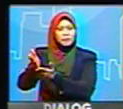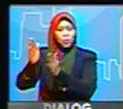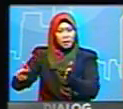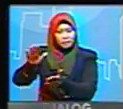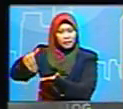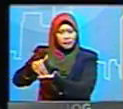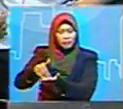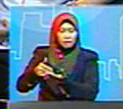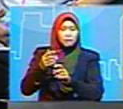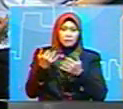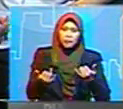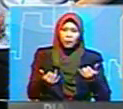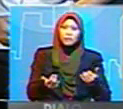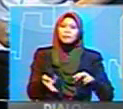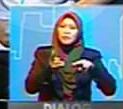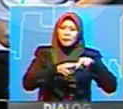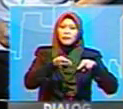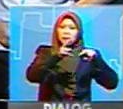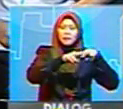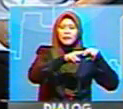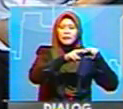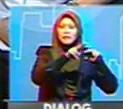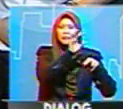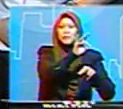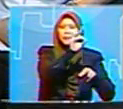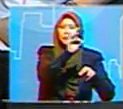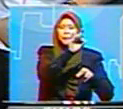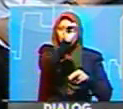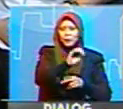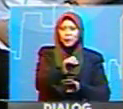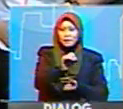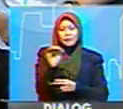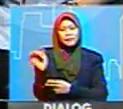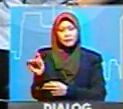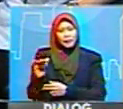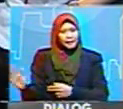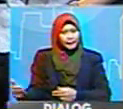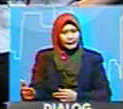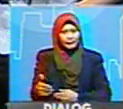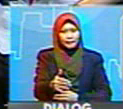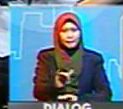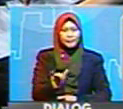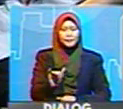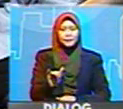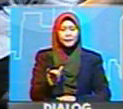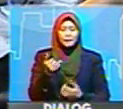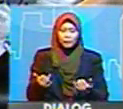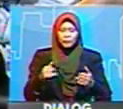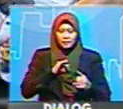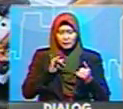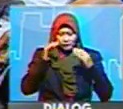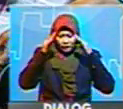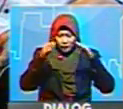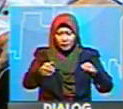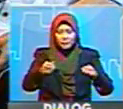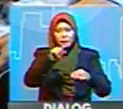misalnya meningkat kepada 8.8% Begitu juga dengan ikan di Zon a saya lebih fokus kepada Zon